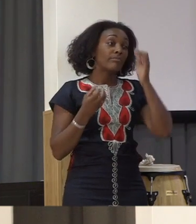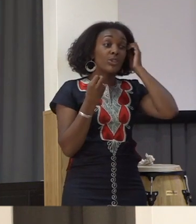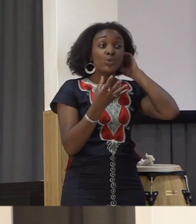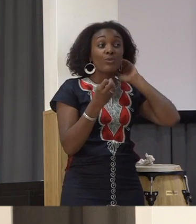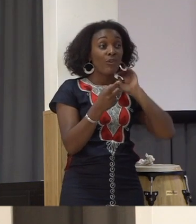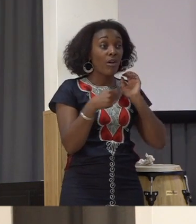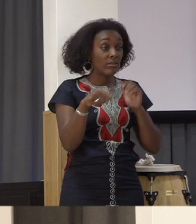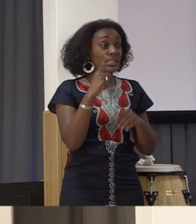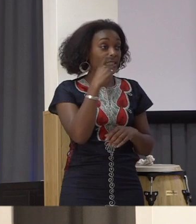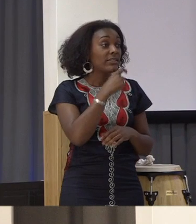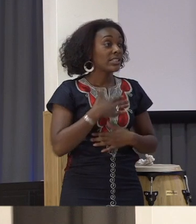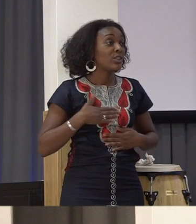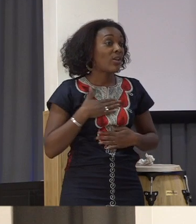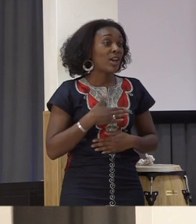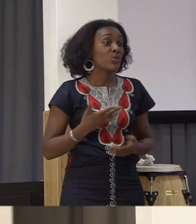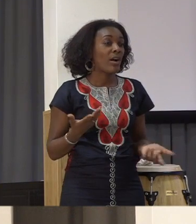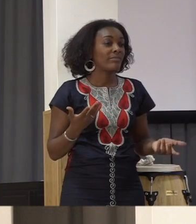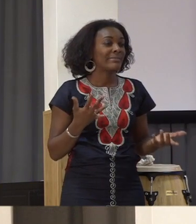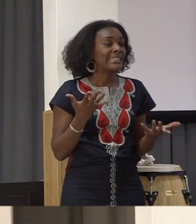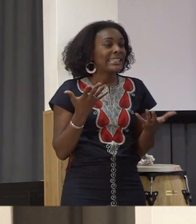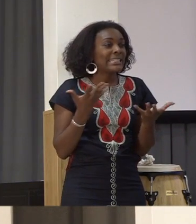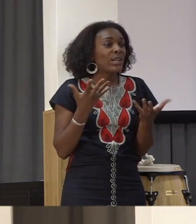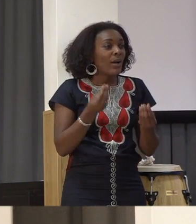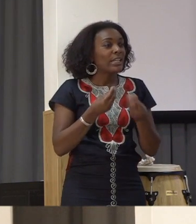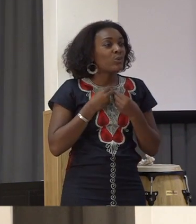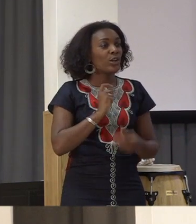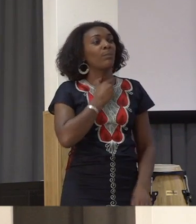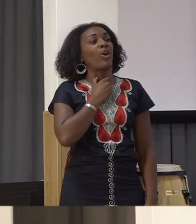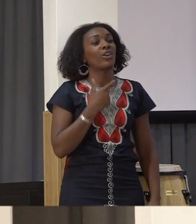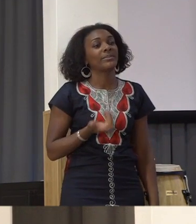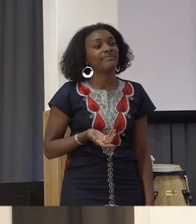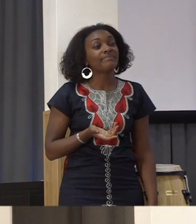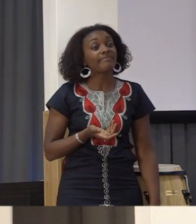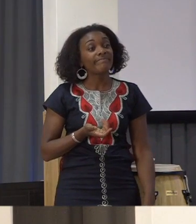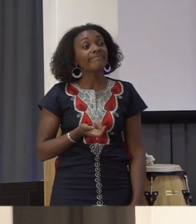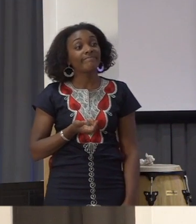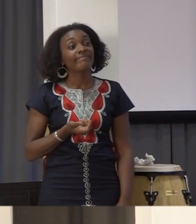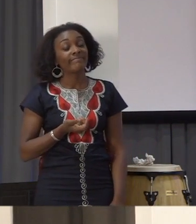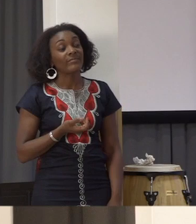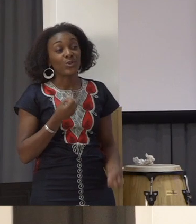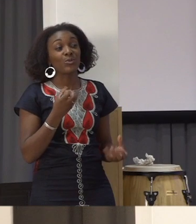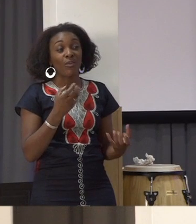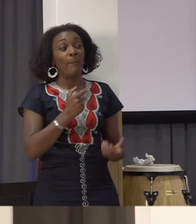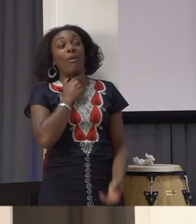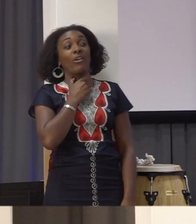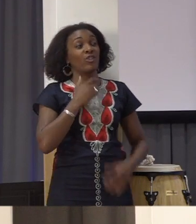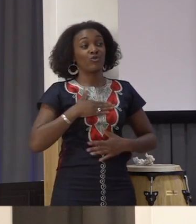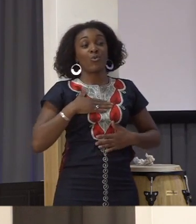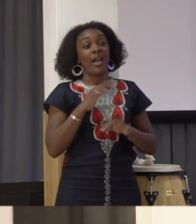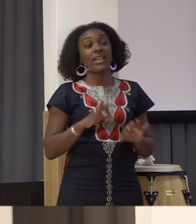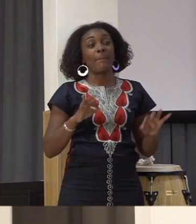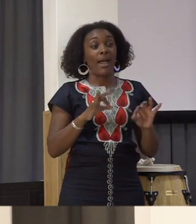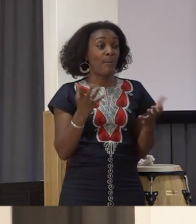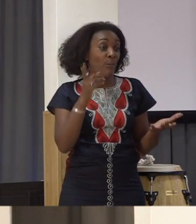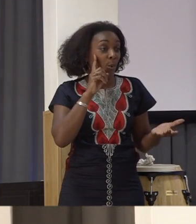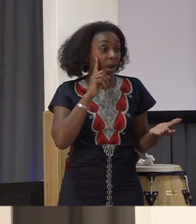pas. Qu'est-ce qui nous empêche d'être dans la joie? Il y a cette fois, je pense, où